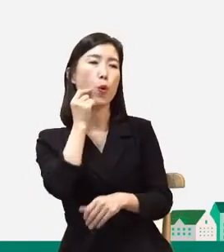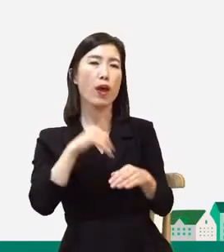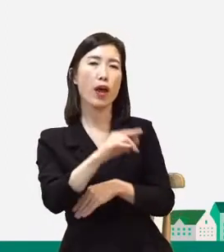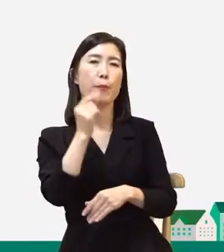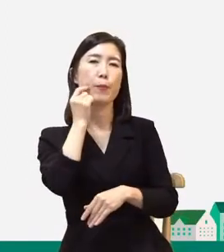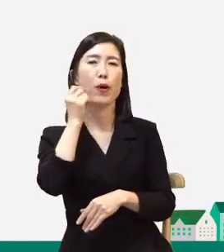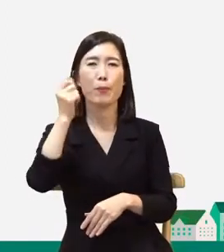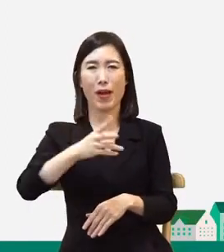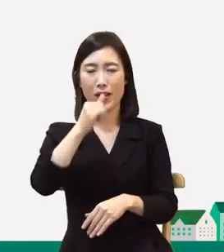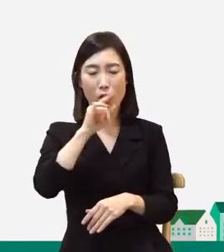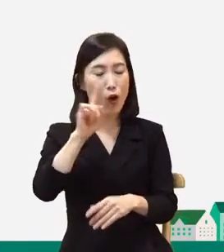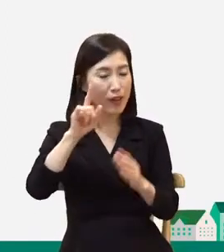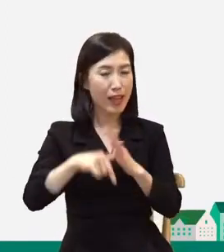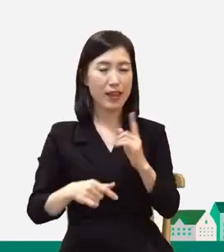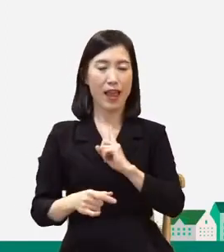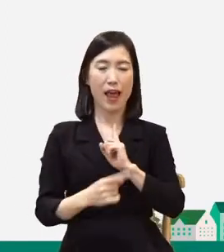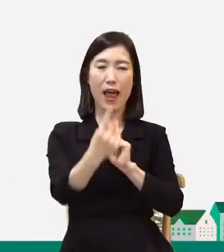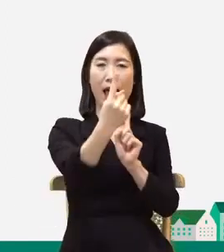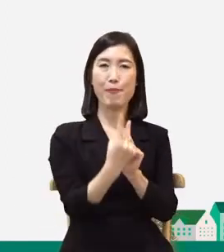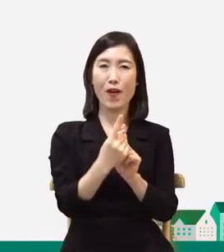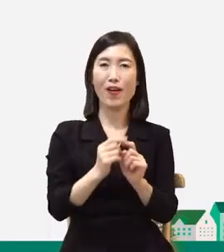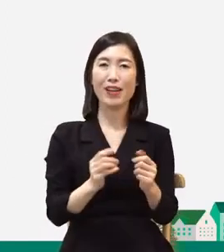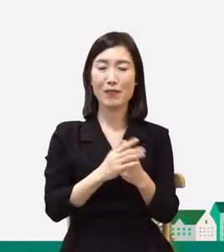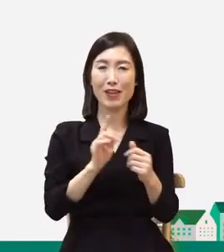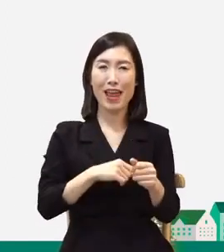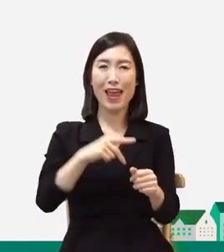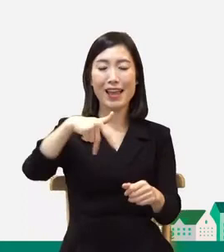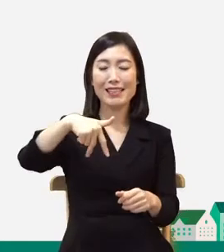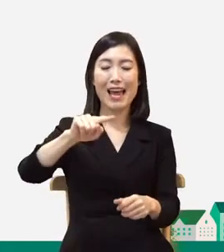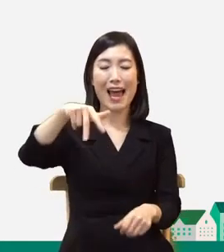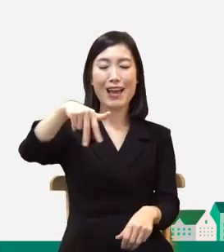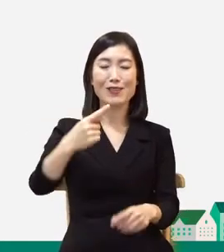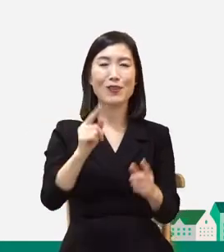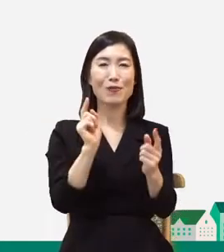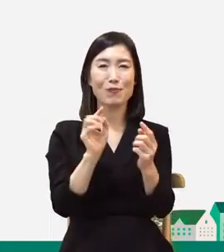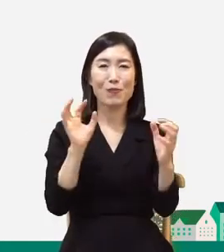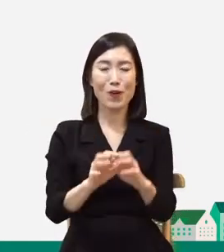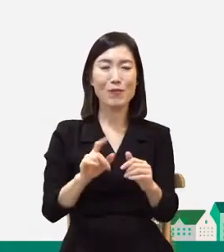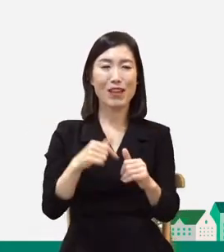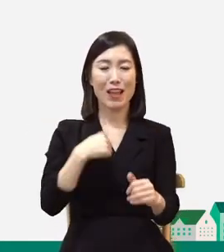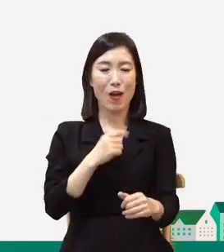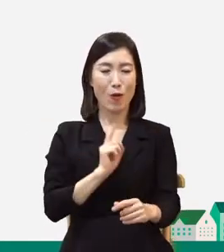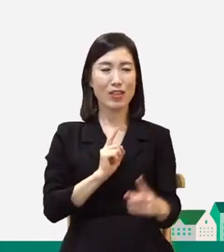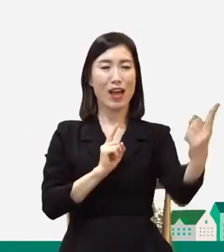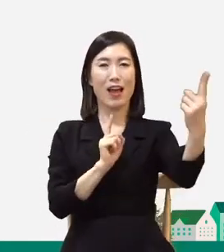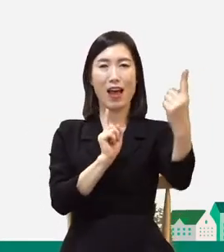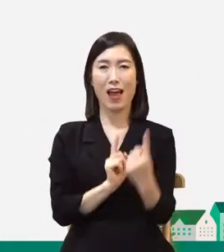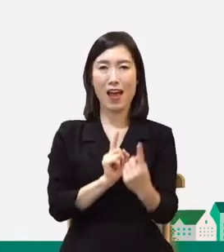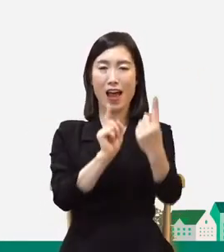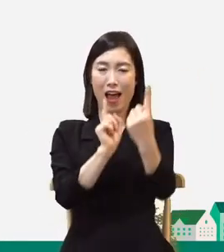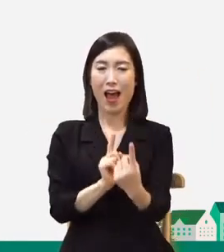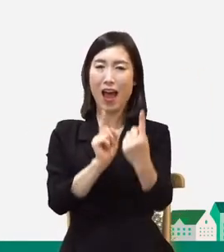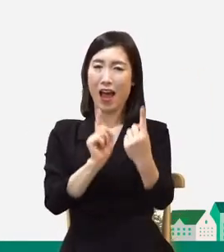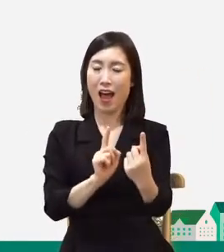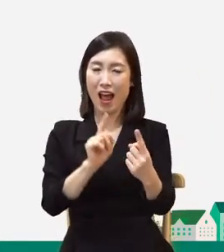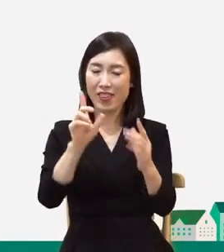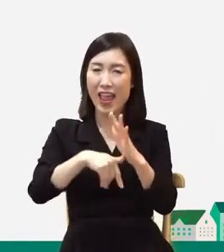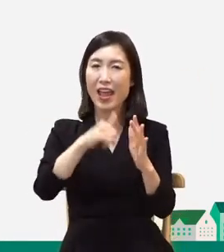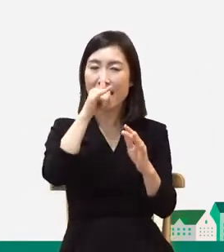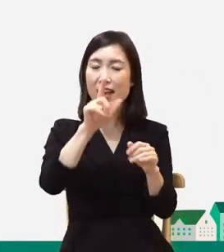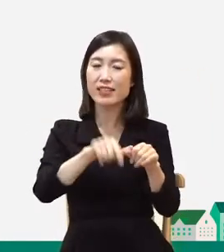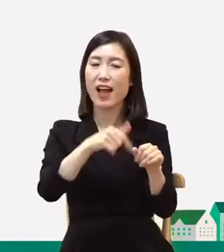번은 저랑 단둘이 자조 모임을 진행한 적도 있었는데 이게 시간이 점차 지나면 따라 관계가